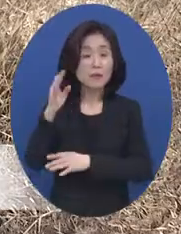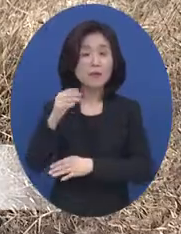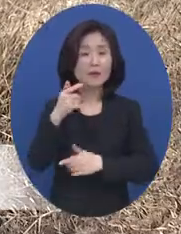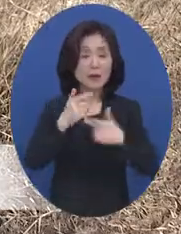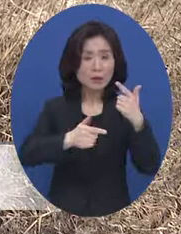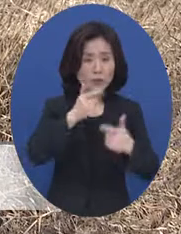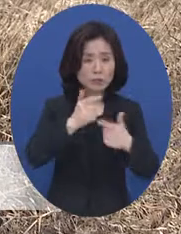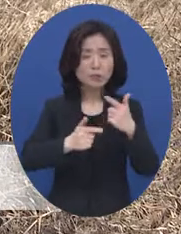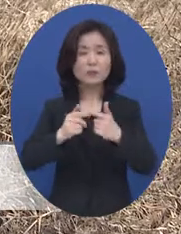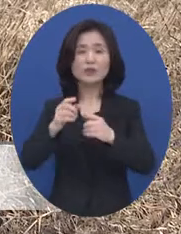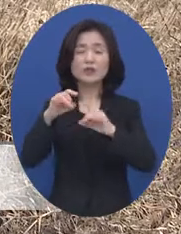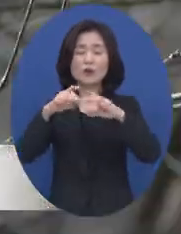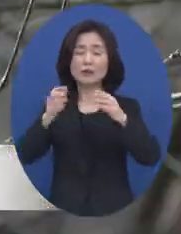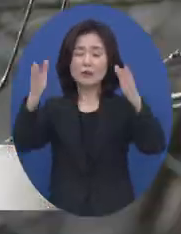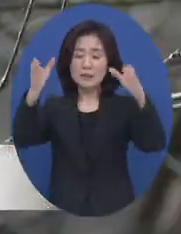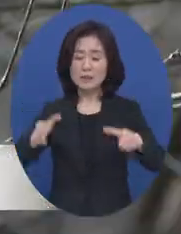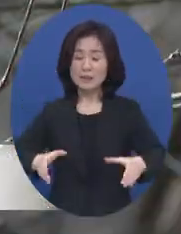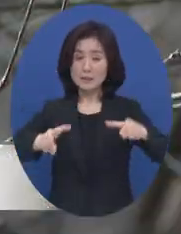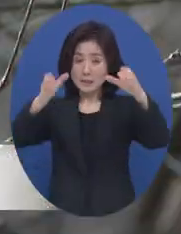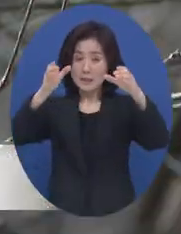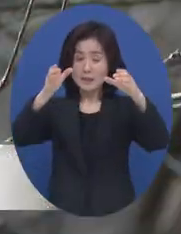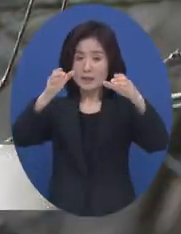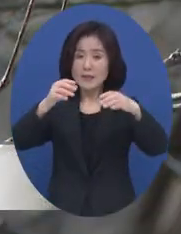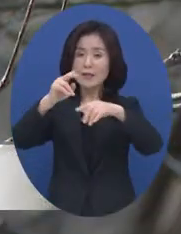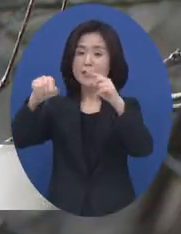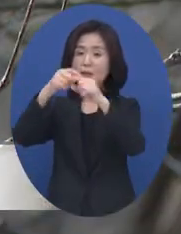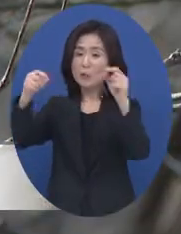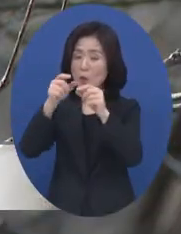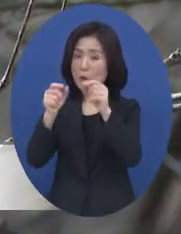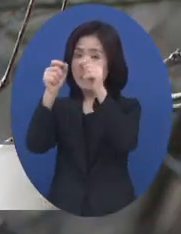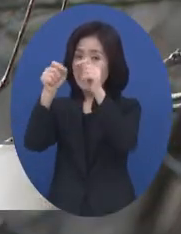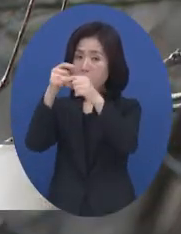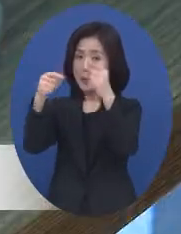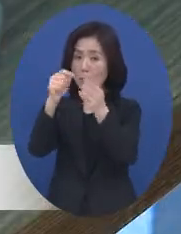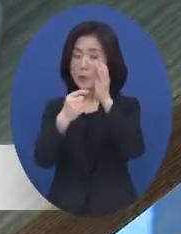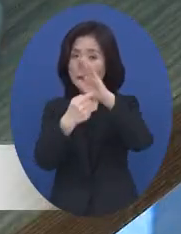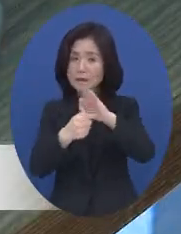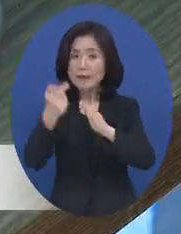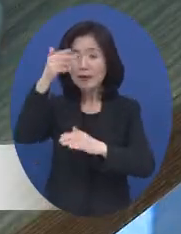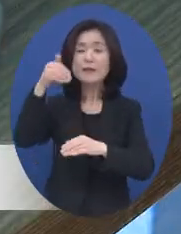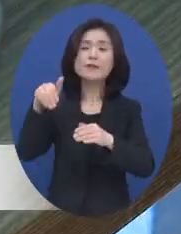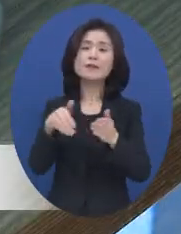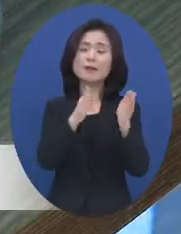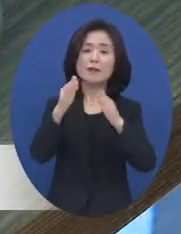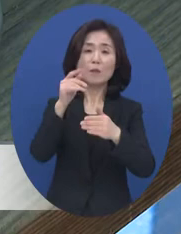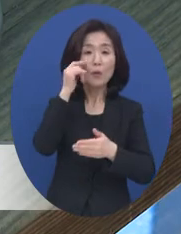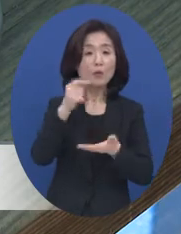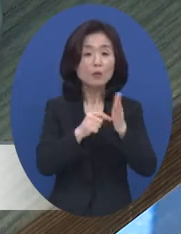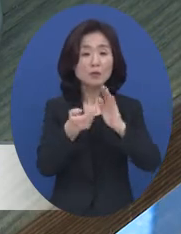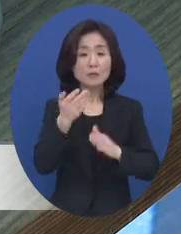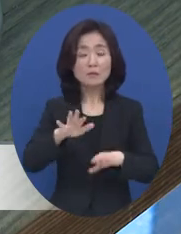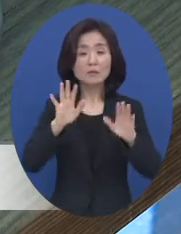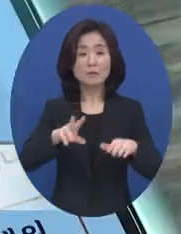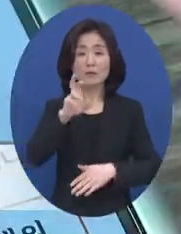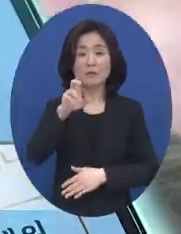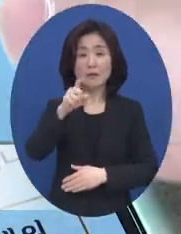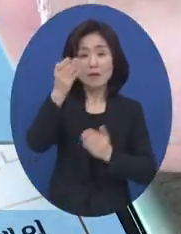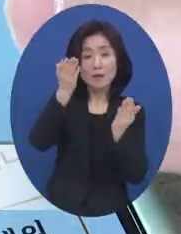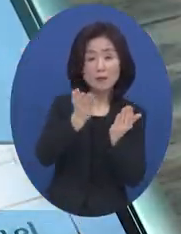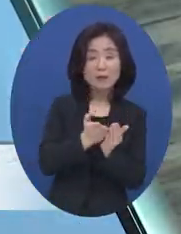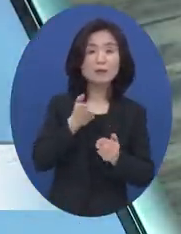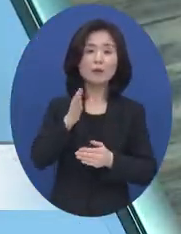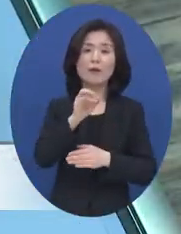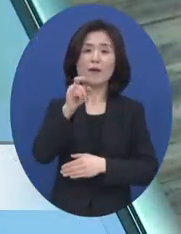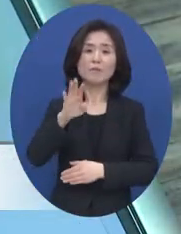기존엔 나무나 전신주 등의 리본을 매달아 길 따라 옛길임을 표시했다면 21세기 지금 시대에 맞게